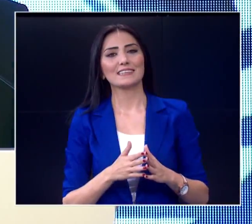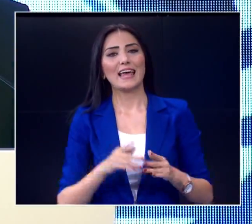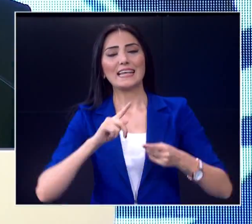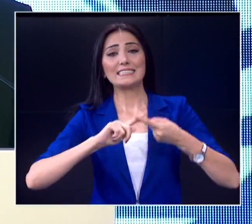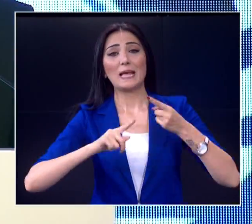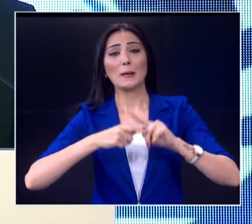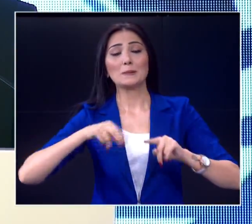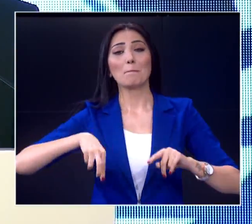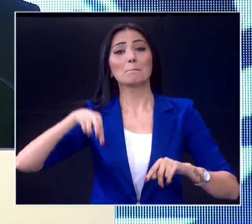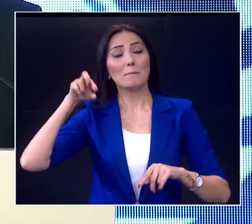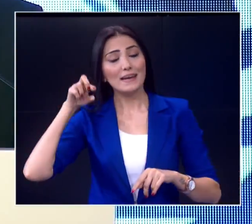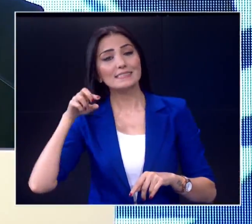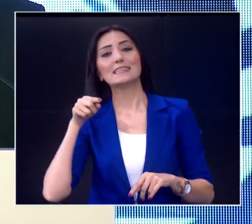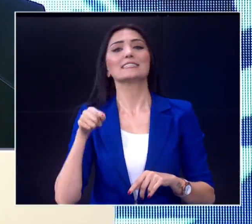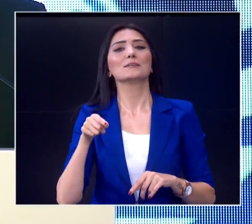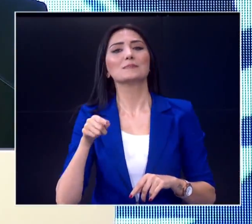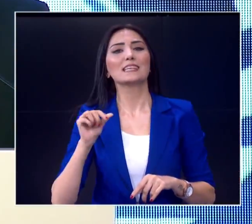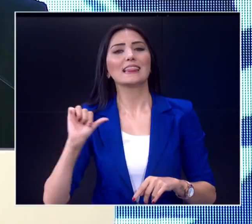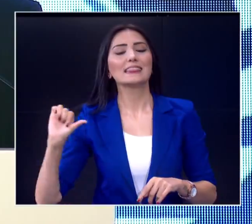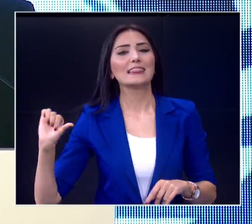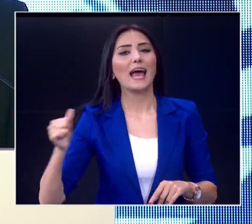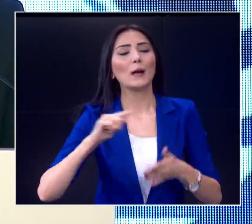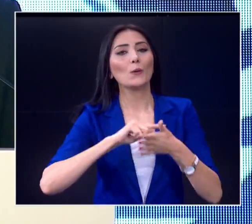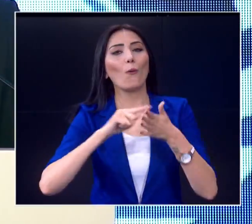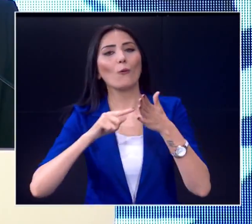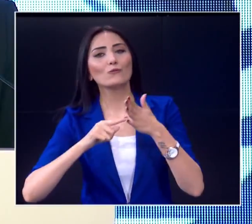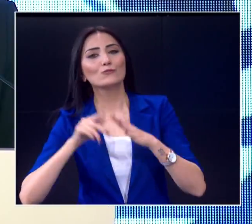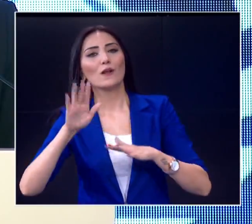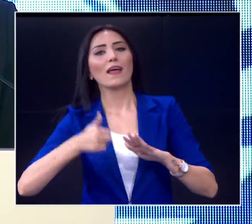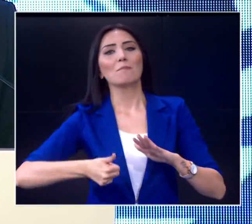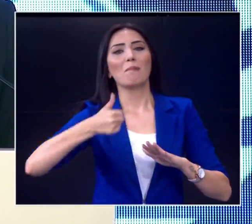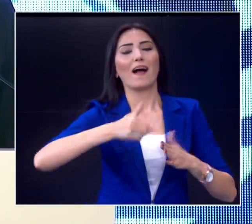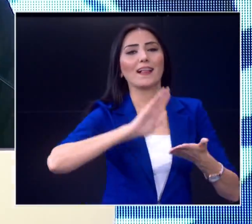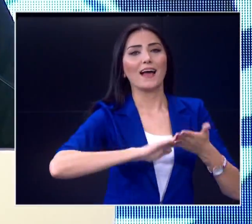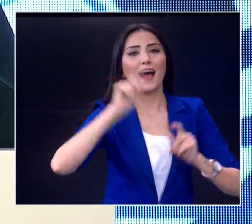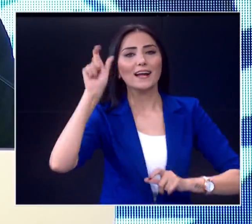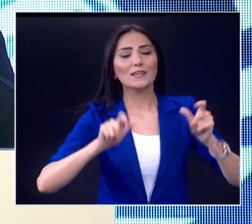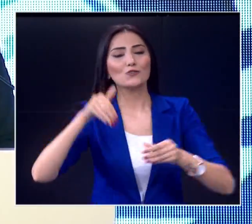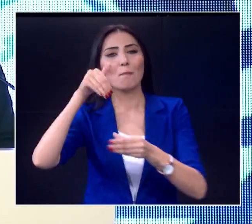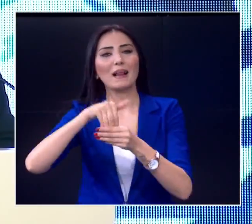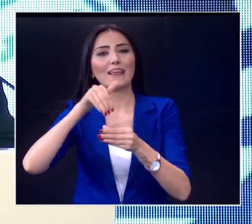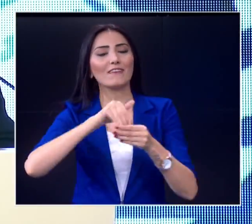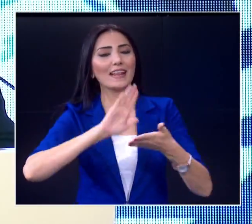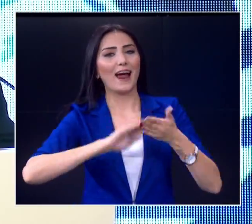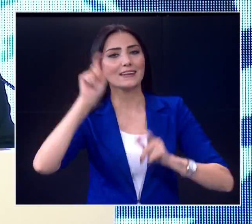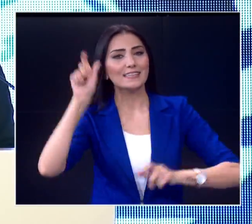siyasi partilerimizin değerli yöneticileri, değerli bakan arkadaşlarım, milletvekili